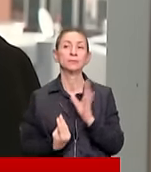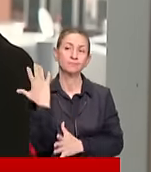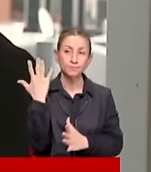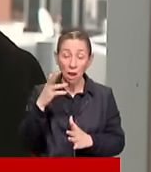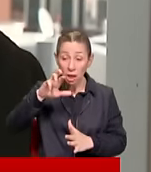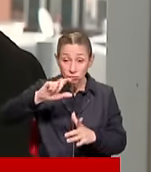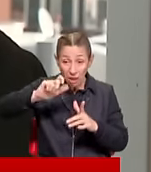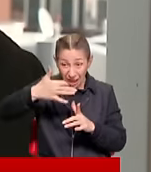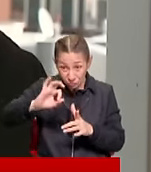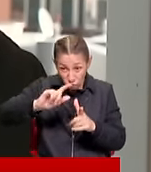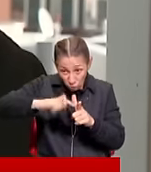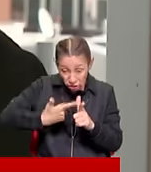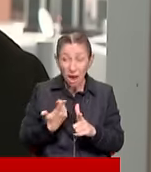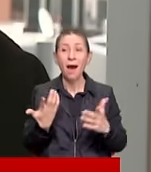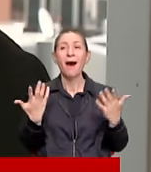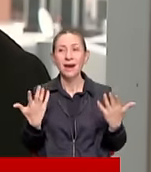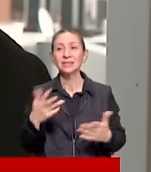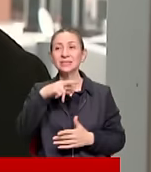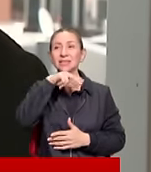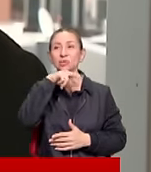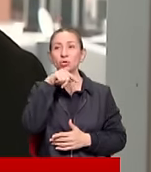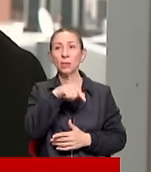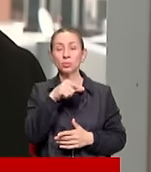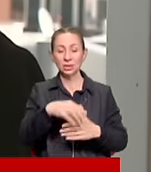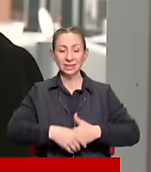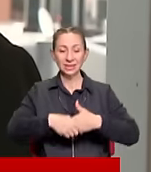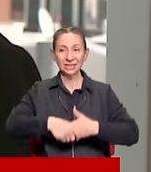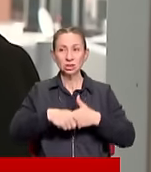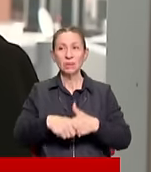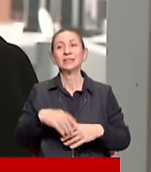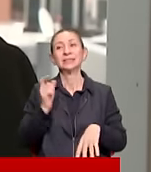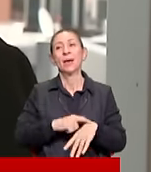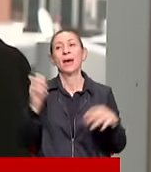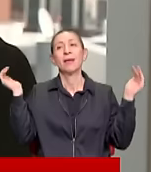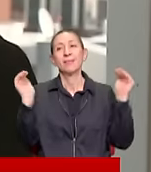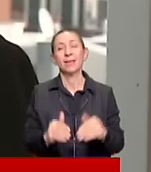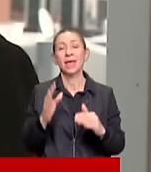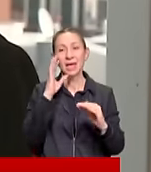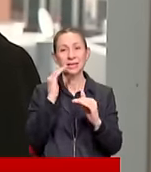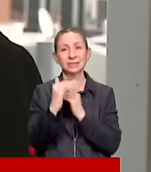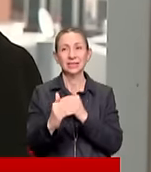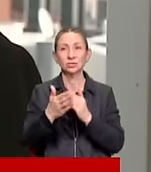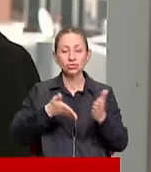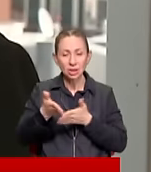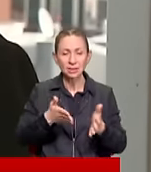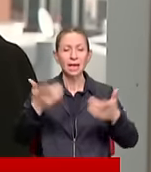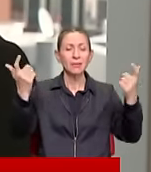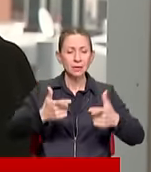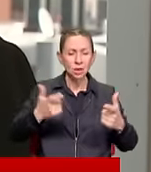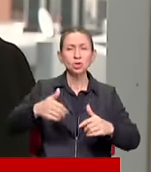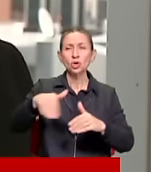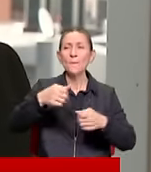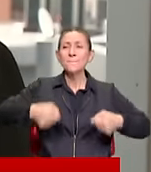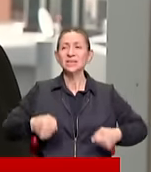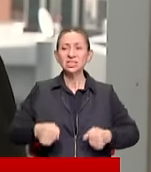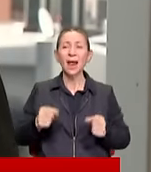Bu 60 proje artık Keçiören, bununla tanışma zamanı geldi diye insanlarımıza cadde, sokak, pazar